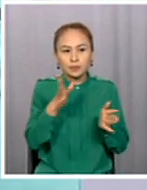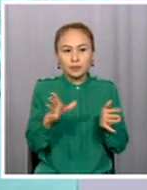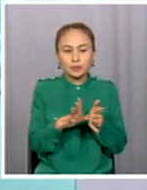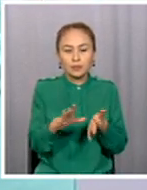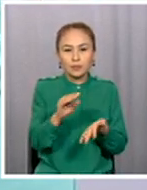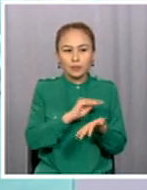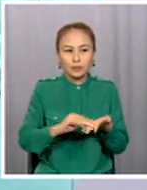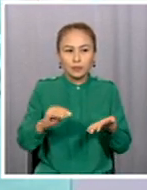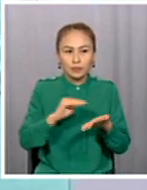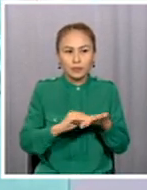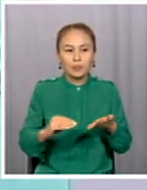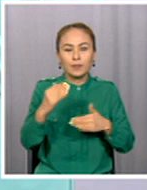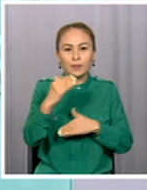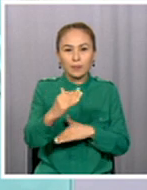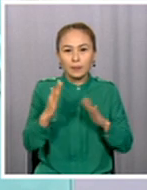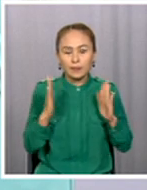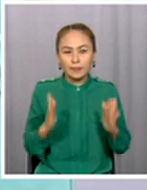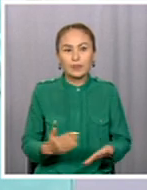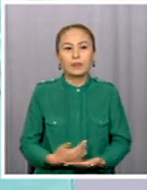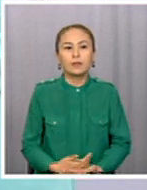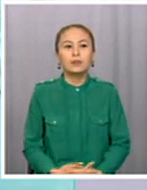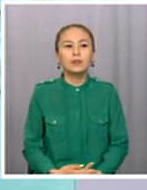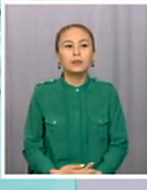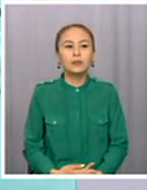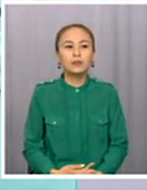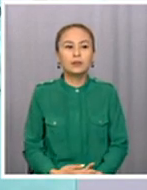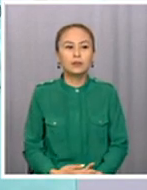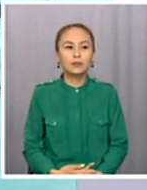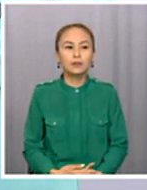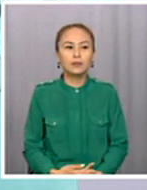электрондық жазба кітапшасы,